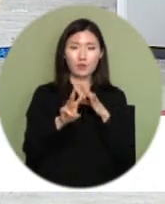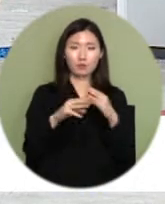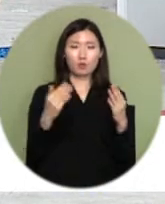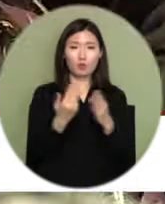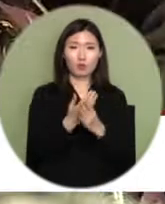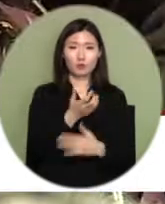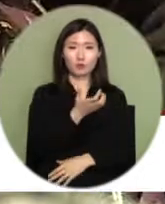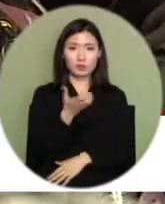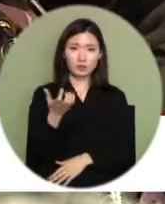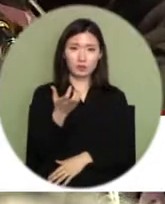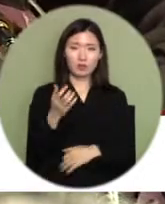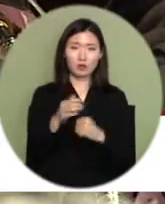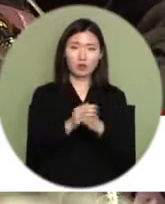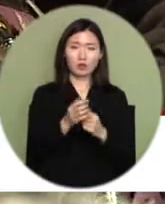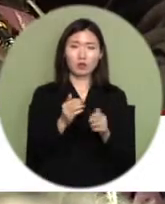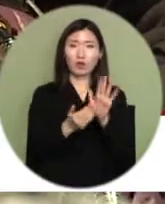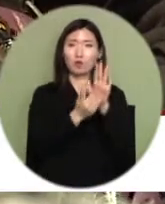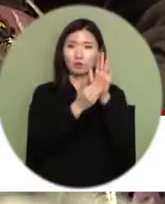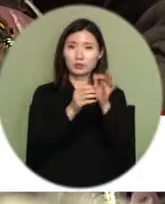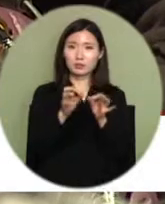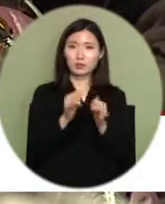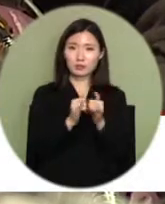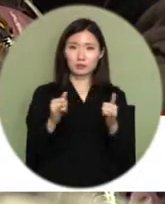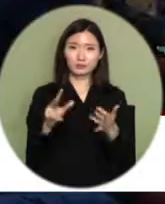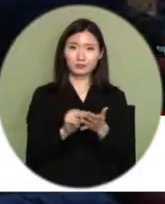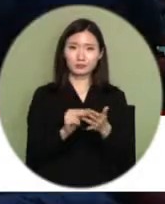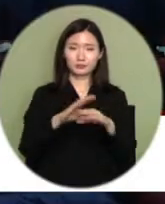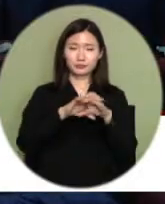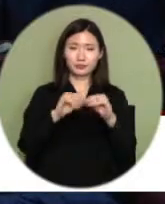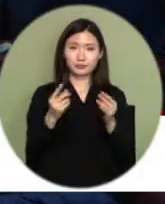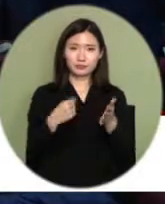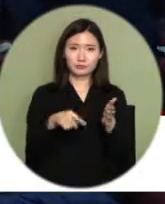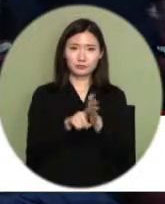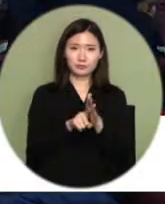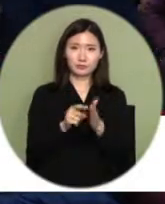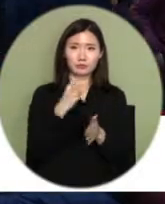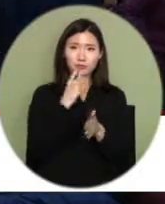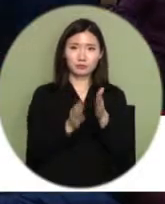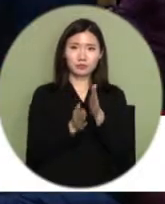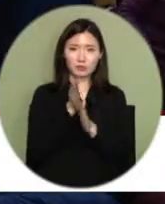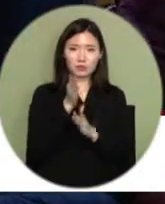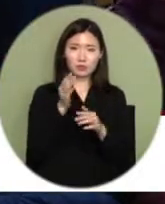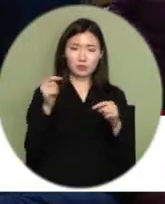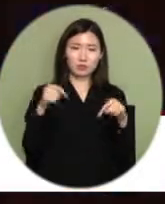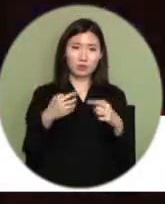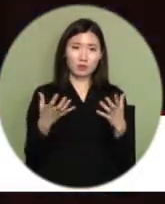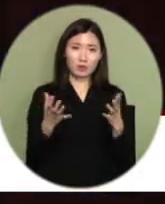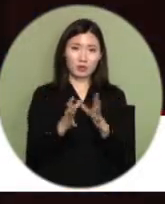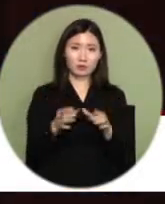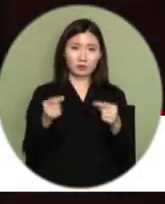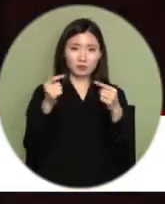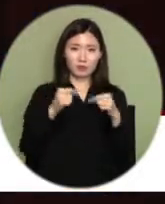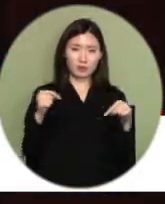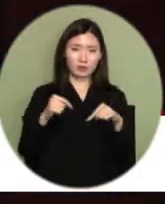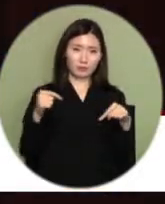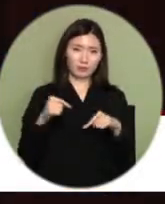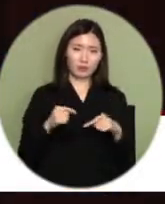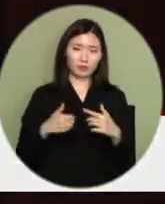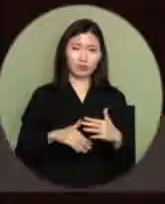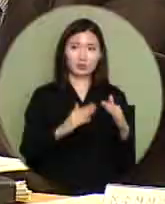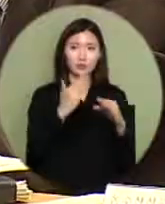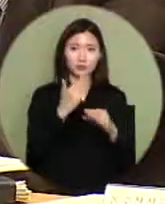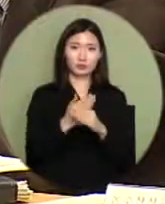상태. 이전을 거부하고 있는 상인들과의 문제를 해결하기 위해 서울시와 시의회가 참여해 협의를 진행하고